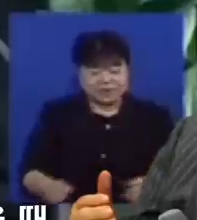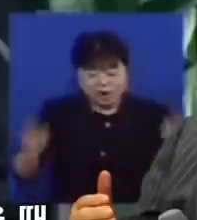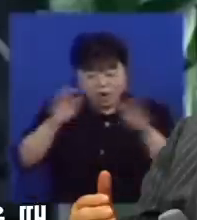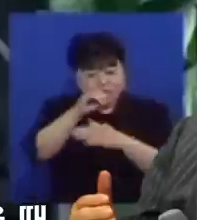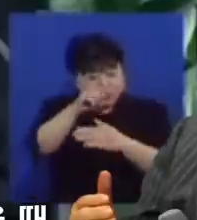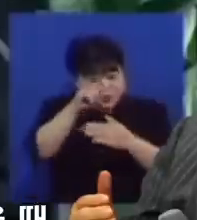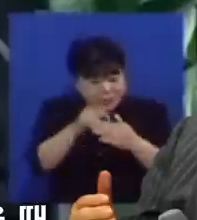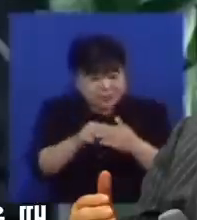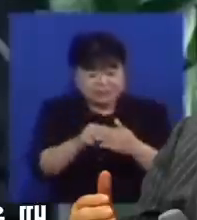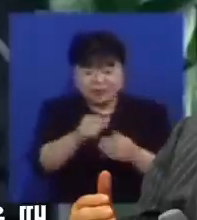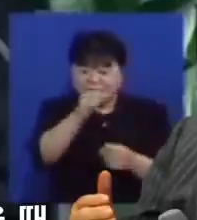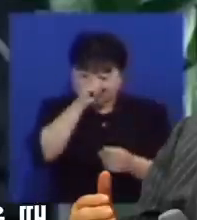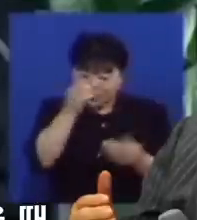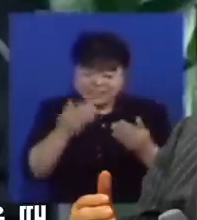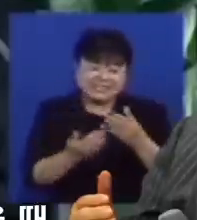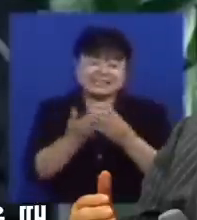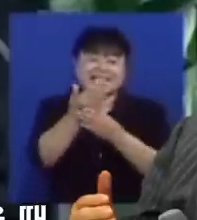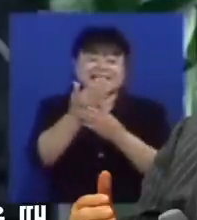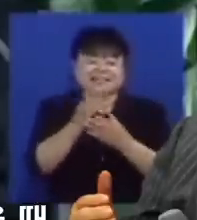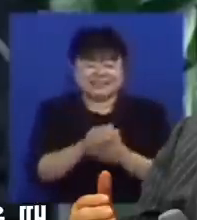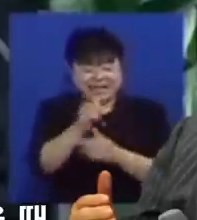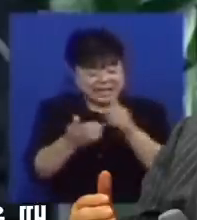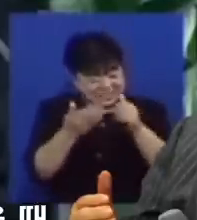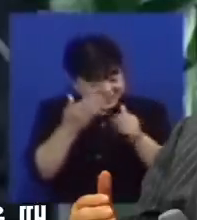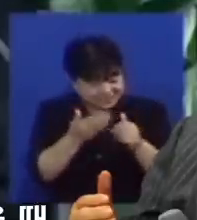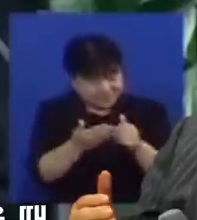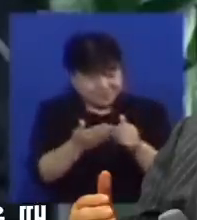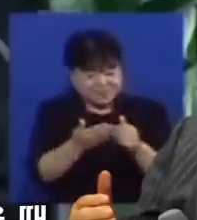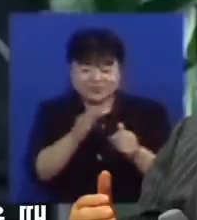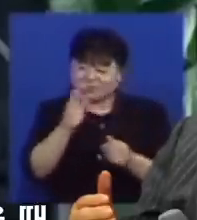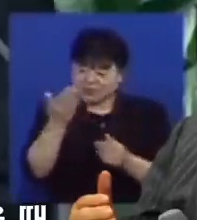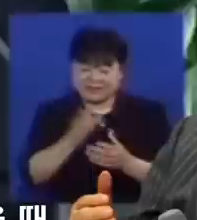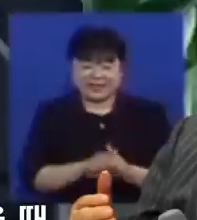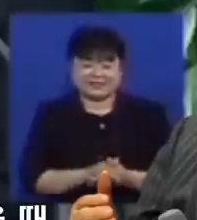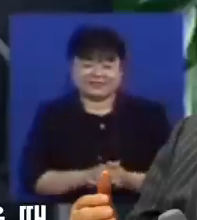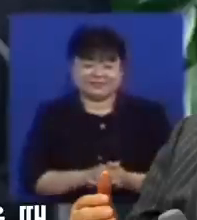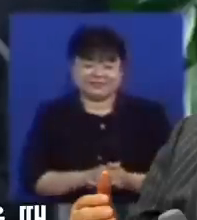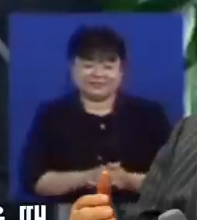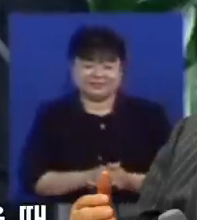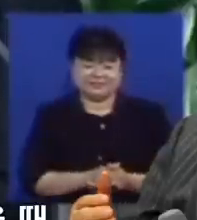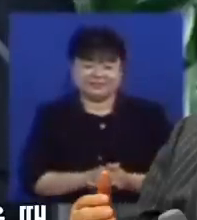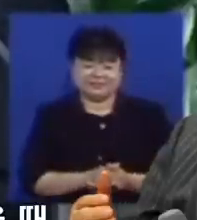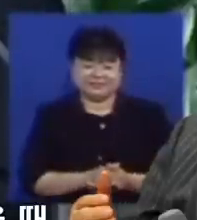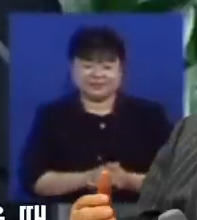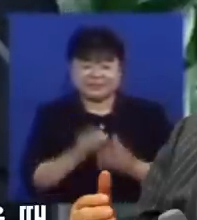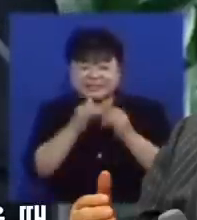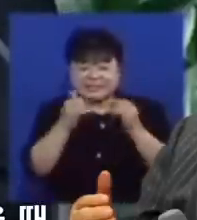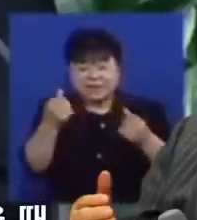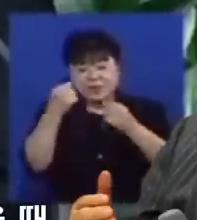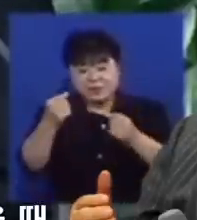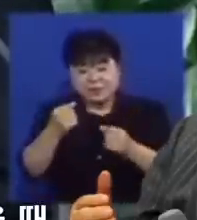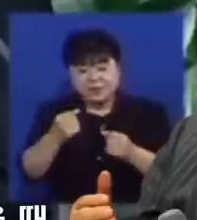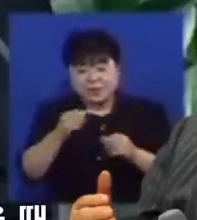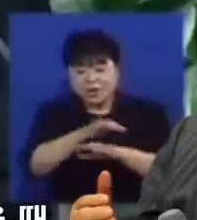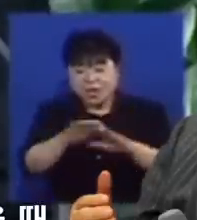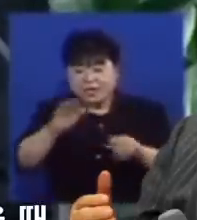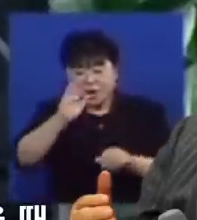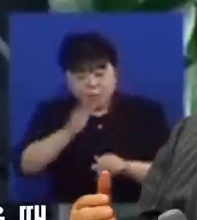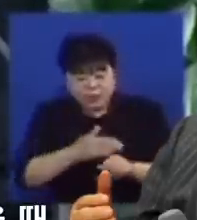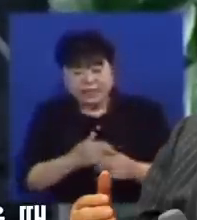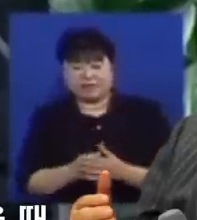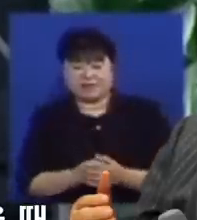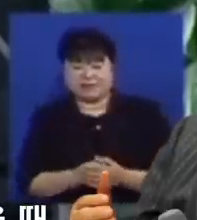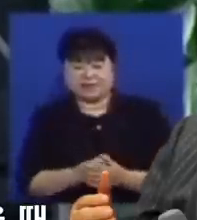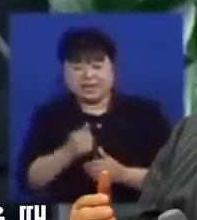가운데서 좋은 일이 생겨나시는 하나님이신 것입니다. 이 우리 인간의 힘으로 도저히 해결이 될 수 없는